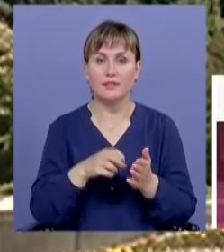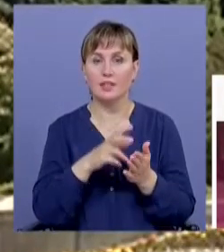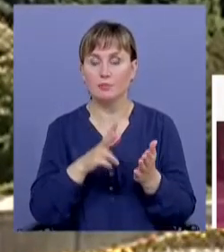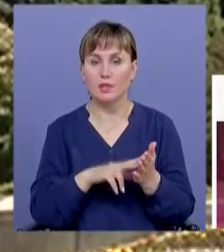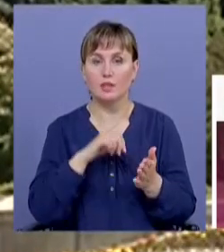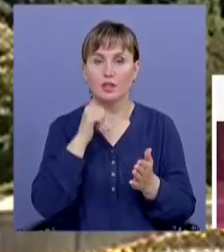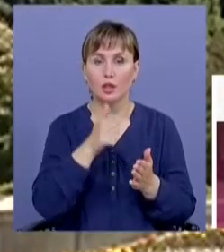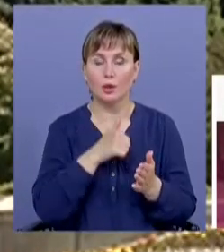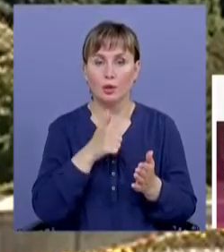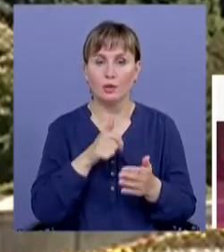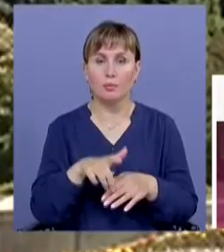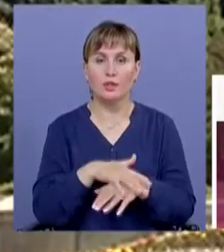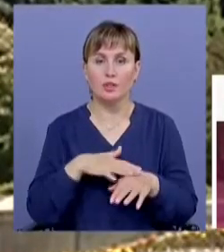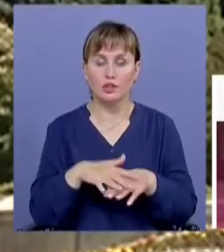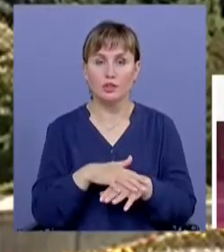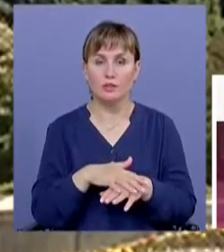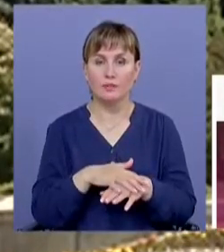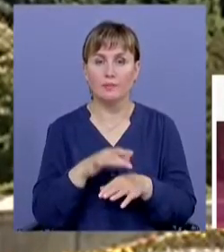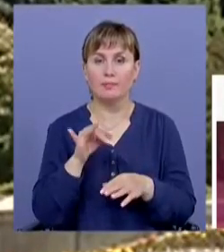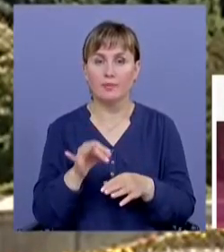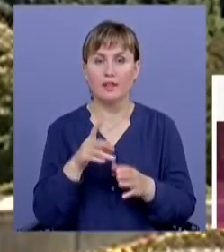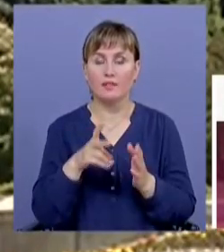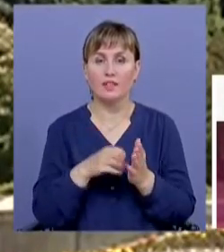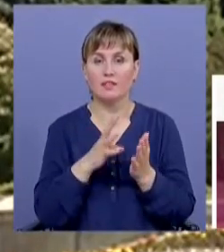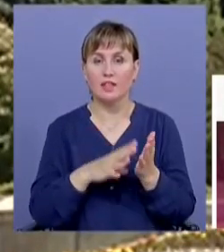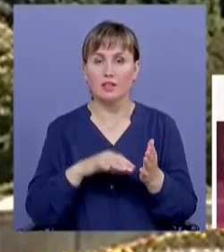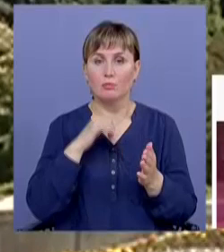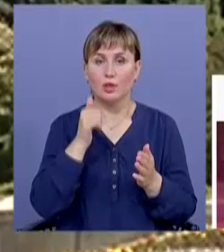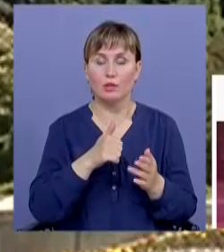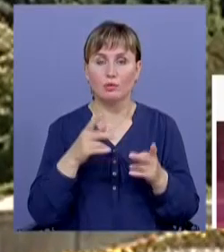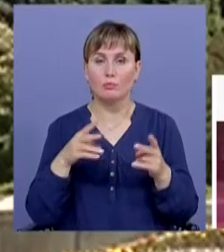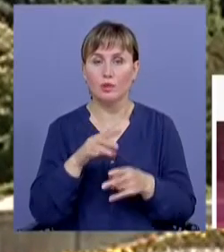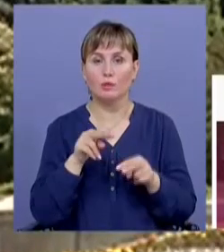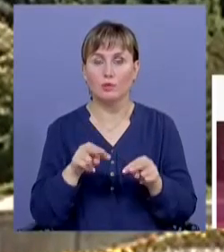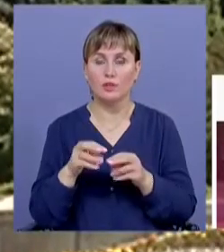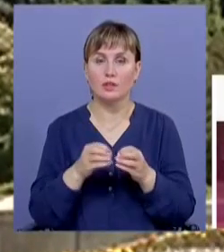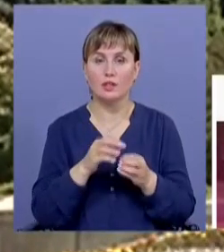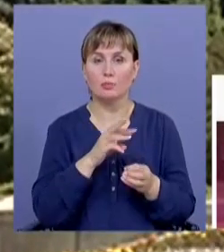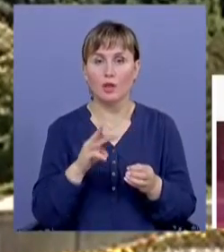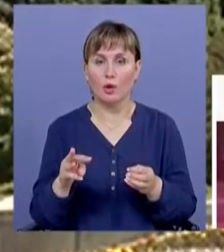года, это 6 миллионов пассажиров в месяц. То в 2019 году мы уже наблюдаем 10 миллионов